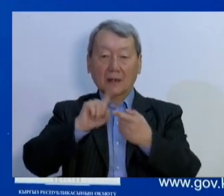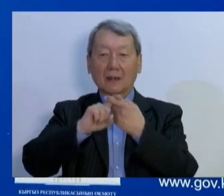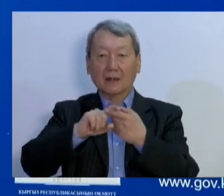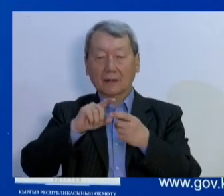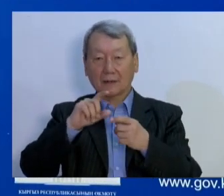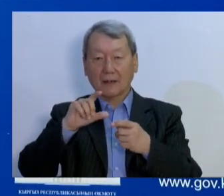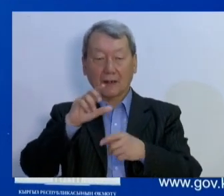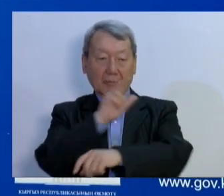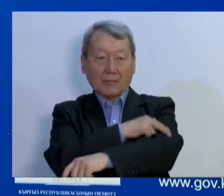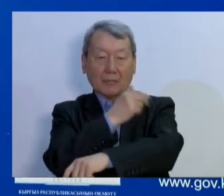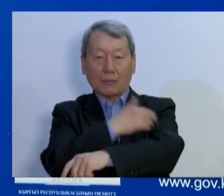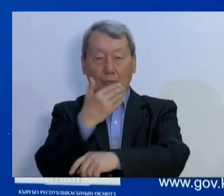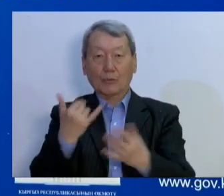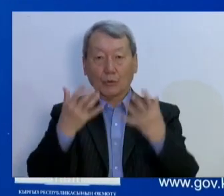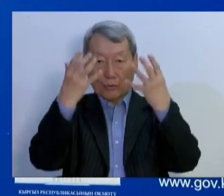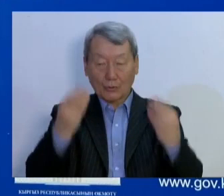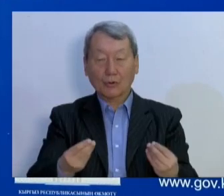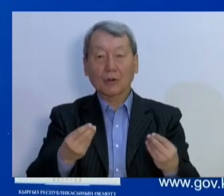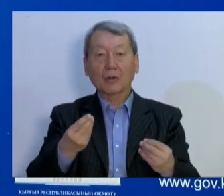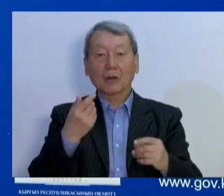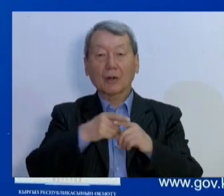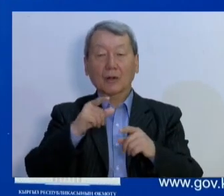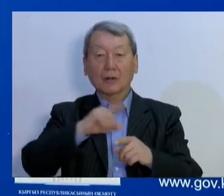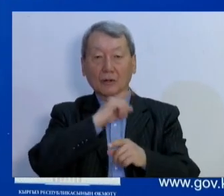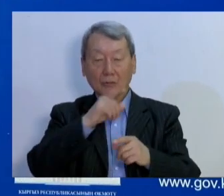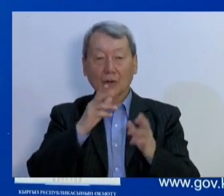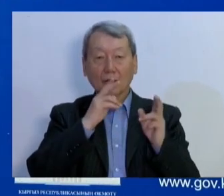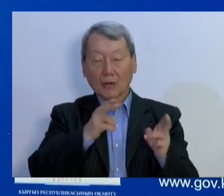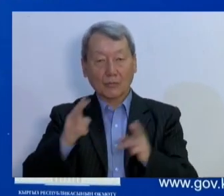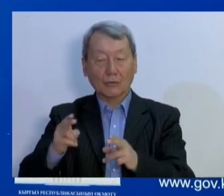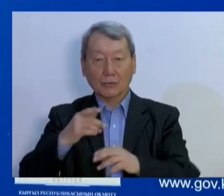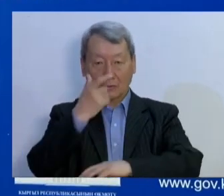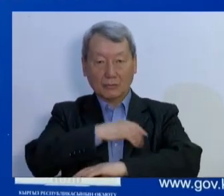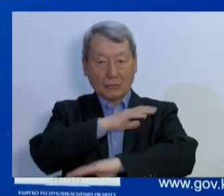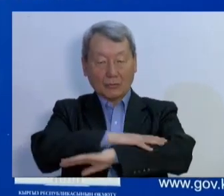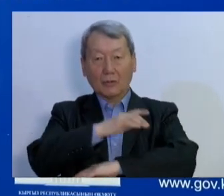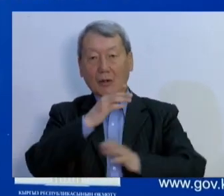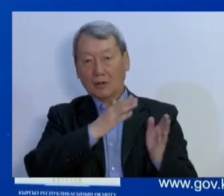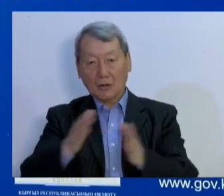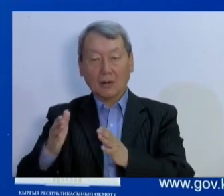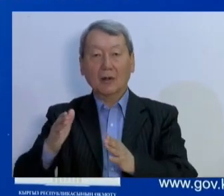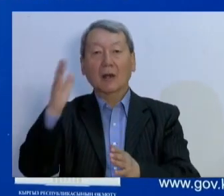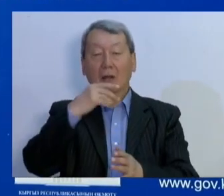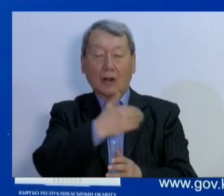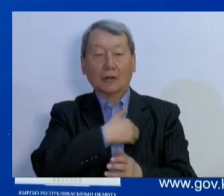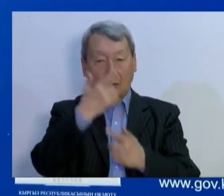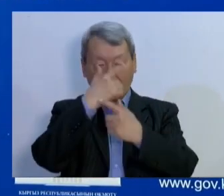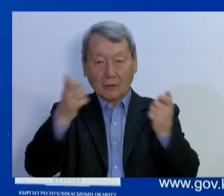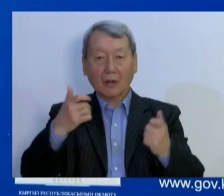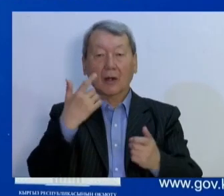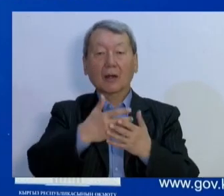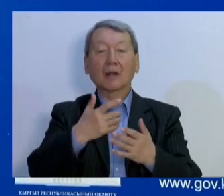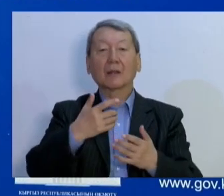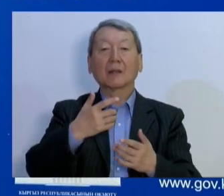Эпидемиологиялык көзөмөл бүгүнкү күнү күчөтүлгөн жана катуу тартипте жүргүзүлүп жатат. Мына кайрыла кетсек,